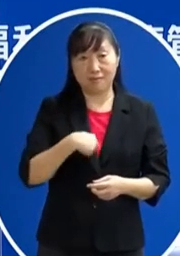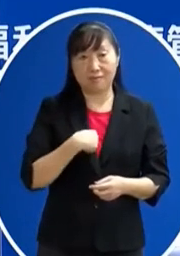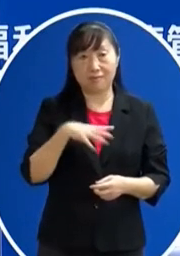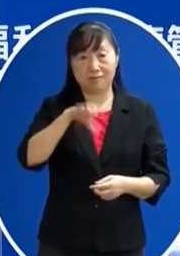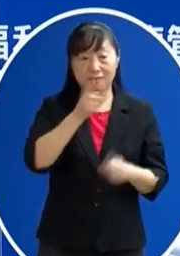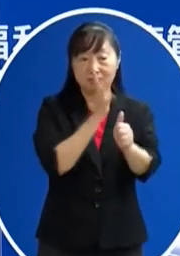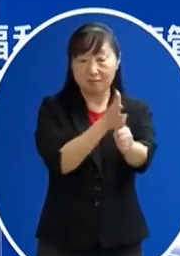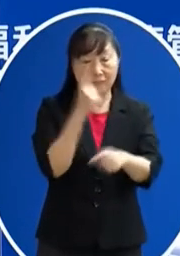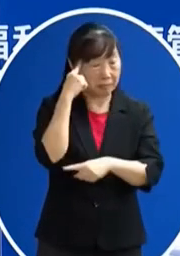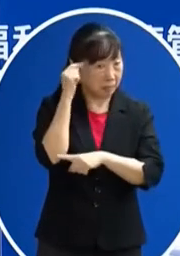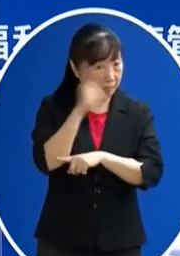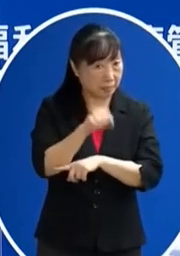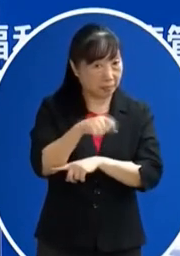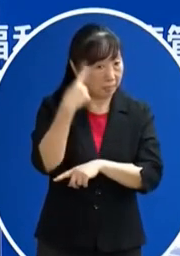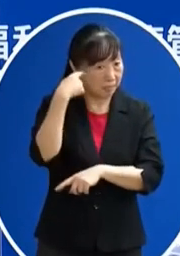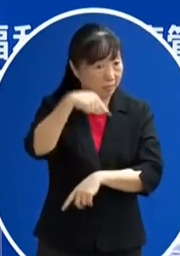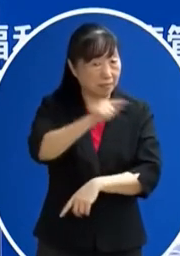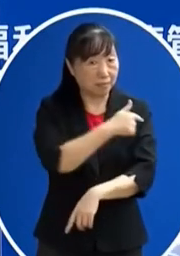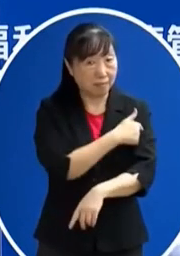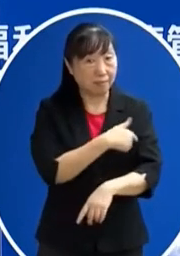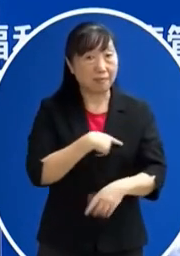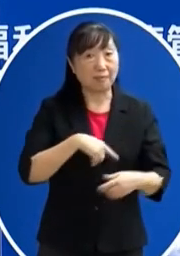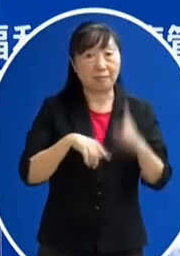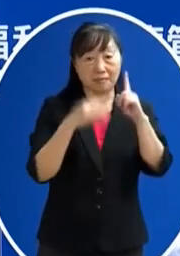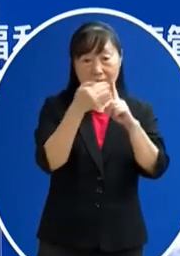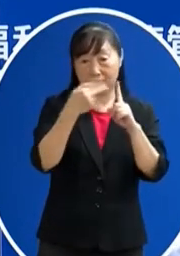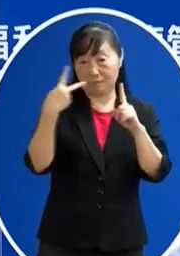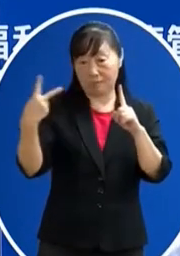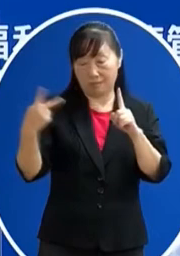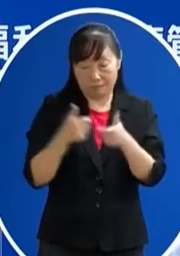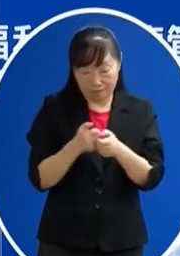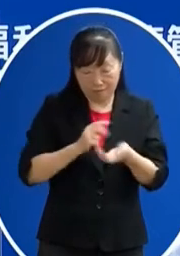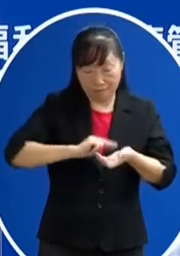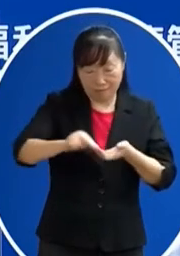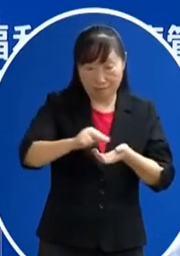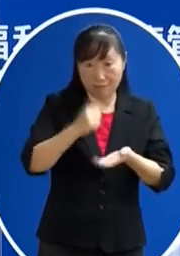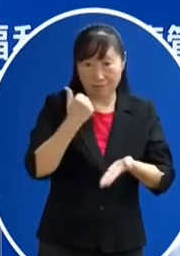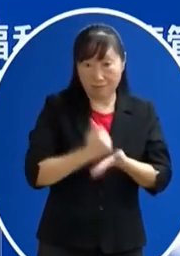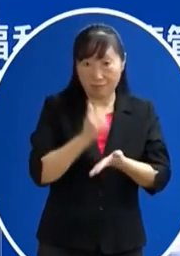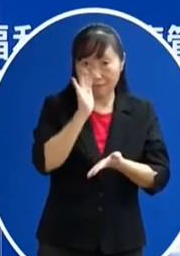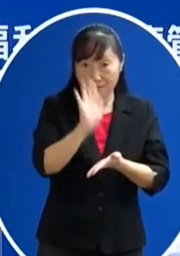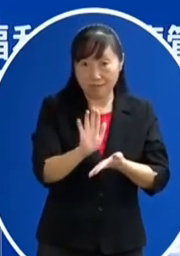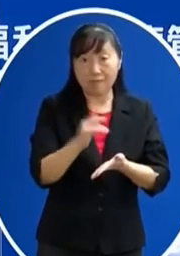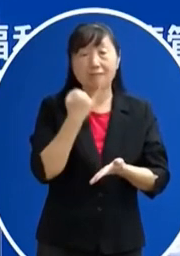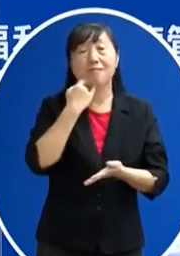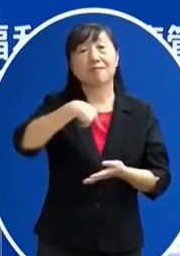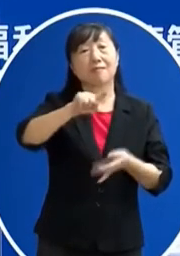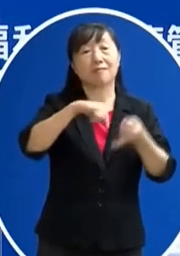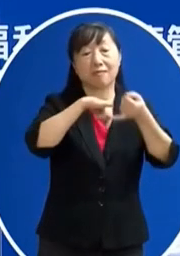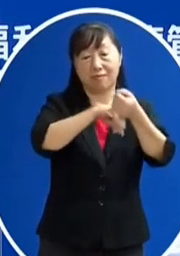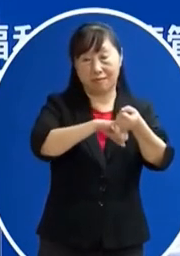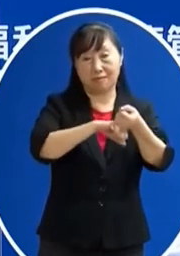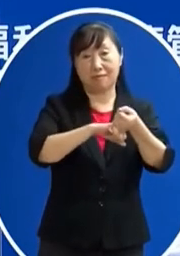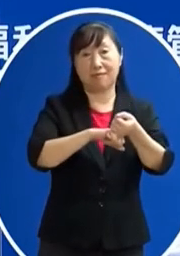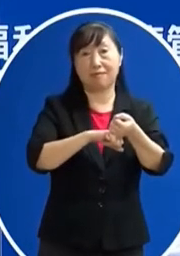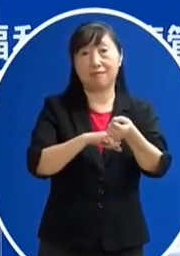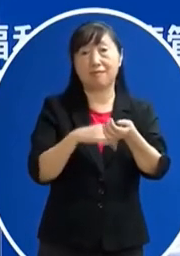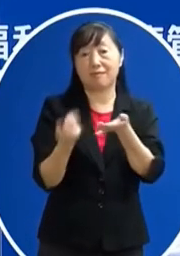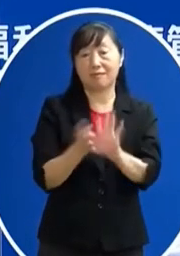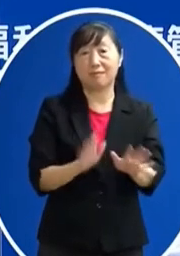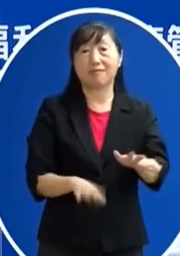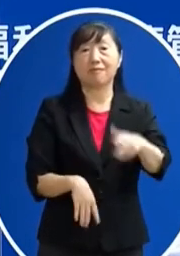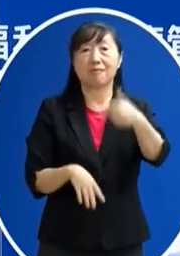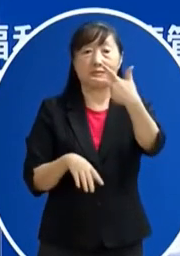记，好，而且有成功接到1922简讯的，好，就可以来预约。那预约是准备